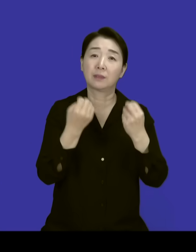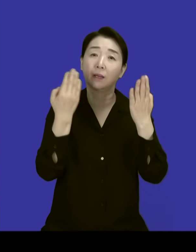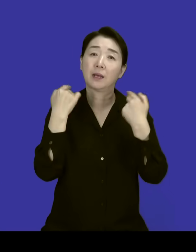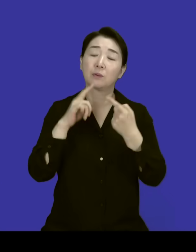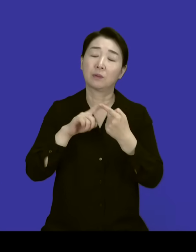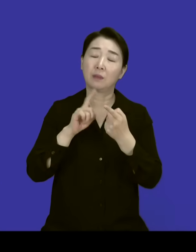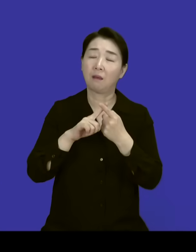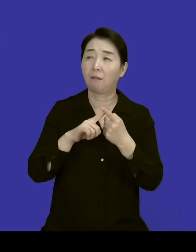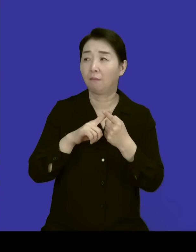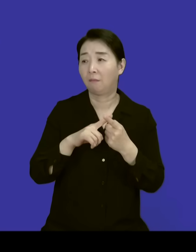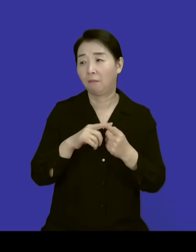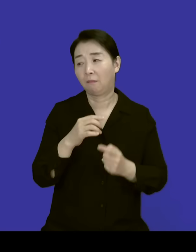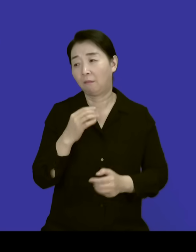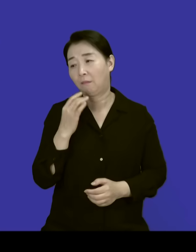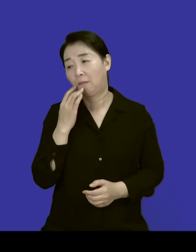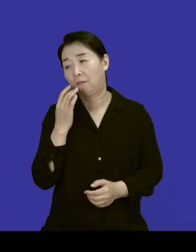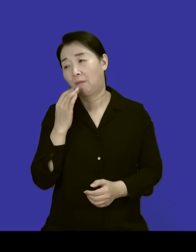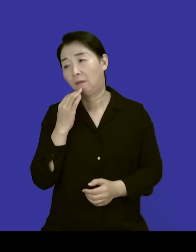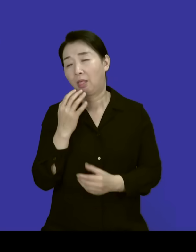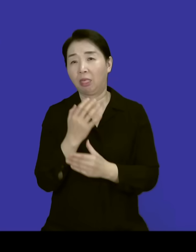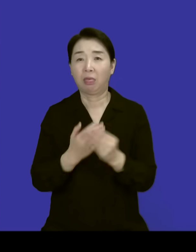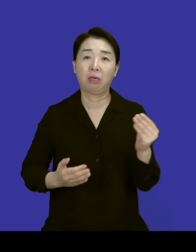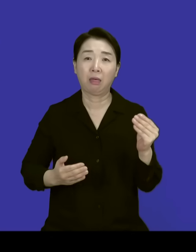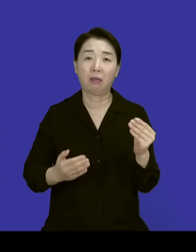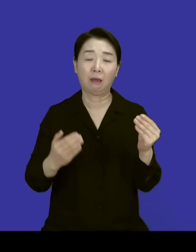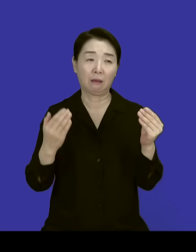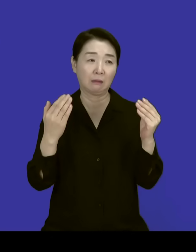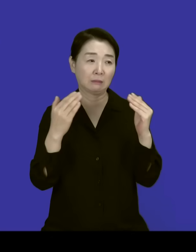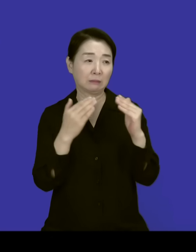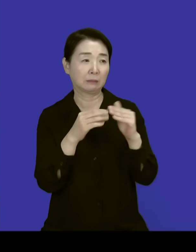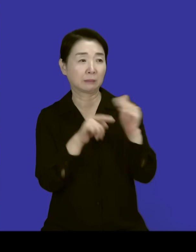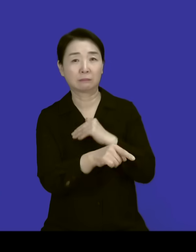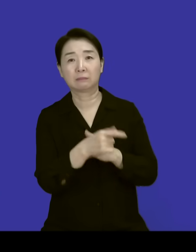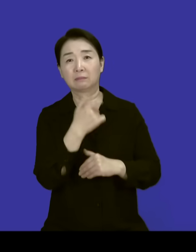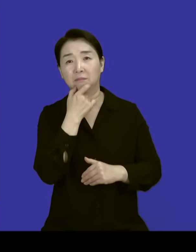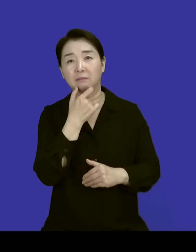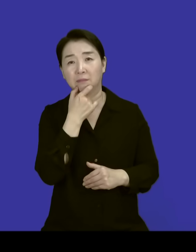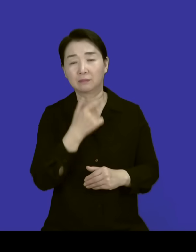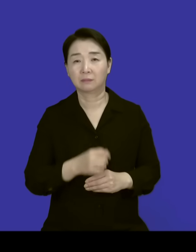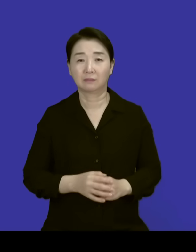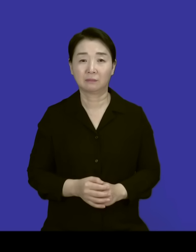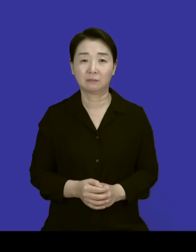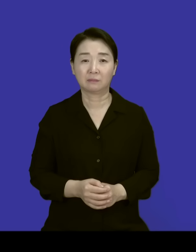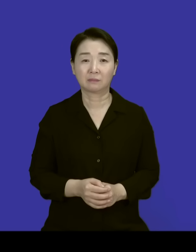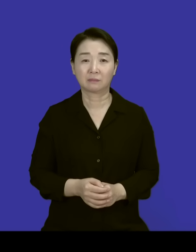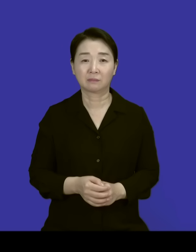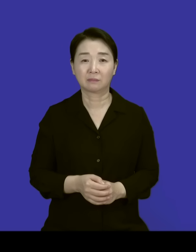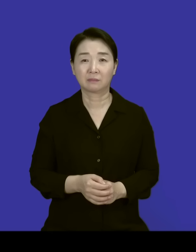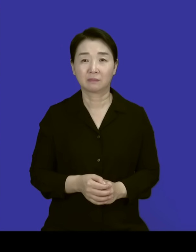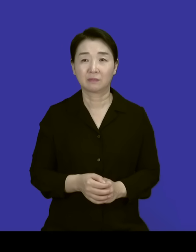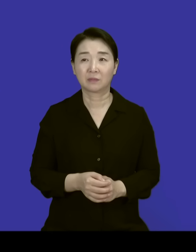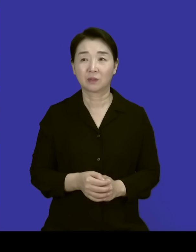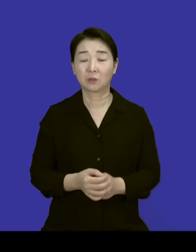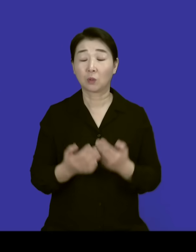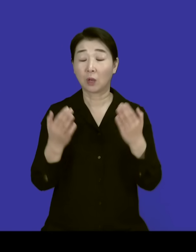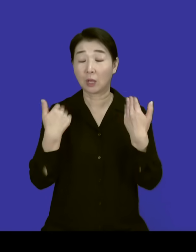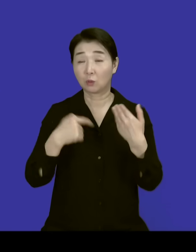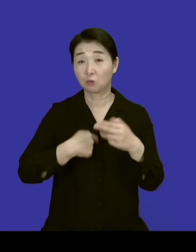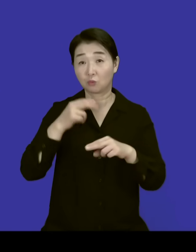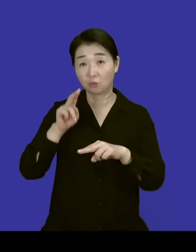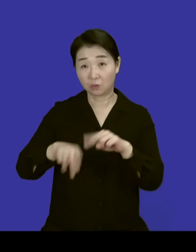이제 다 떨어진 거죠. 그리고 집에도 가기 싫고. 예. 그런데 이제 그게 그만 이제 학교도 이렇게 되고 이렇게 되니까